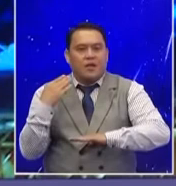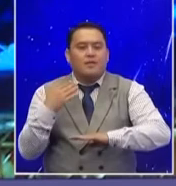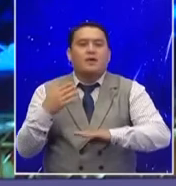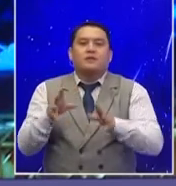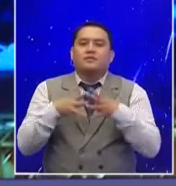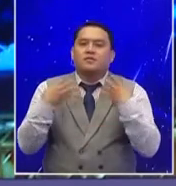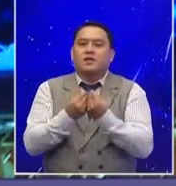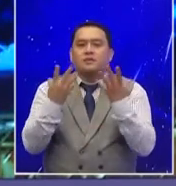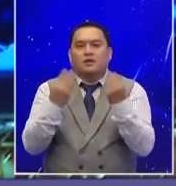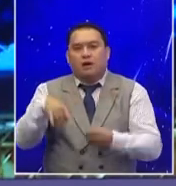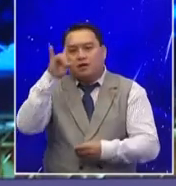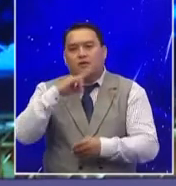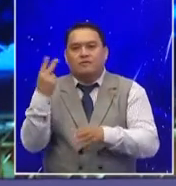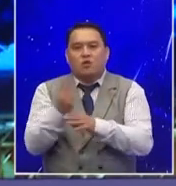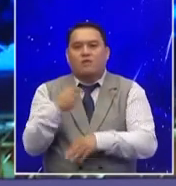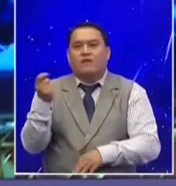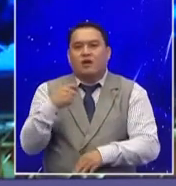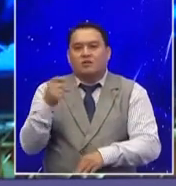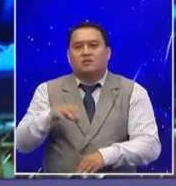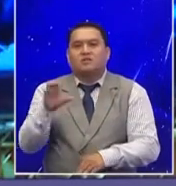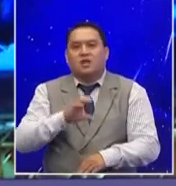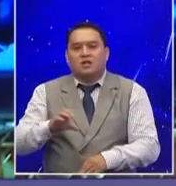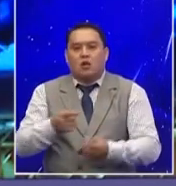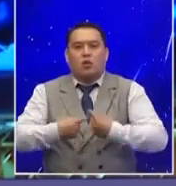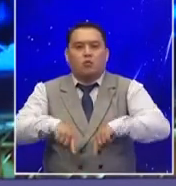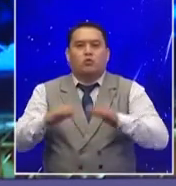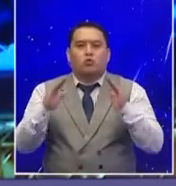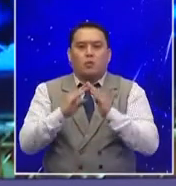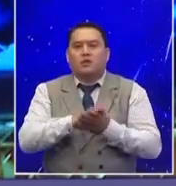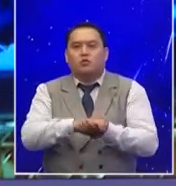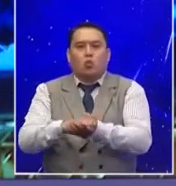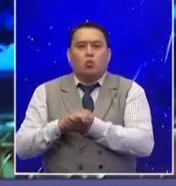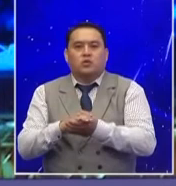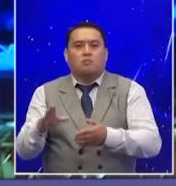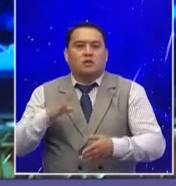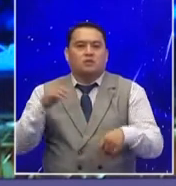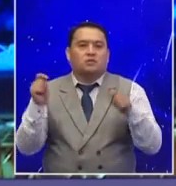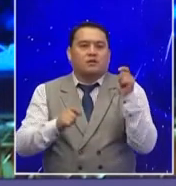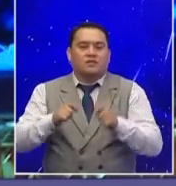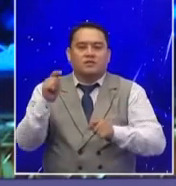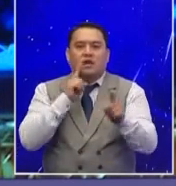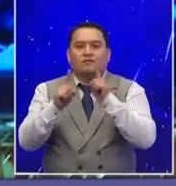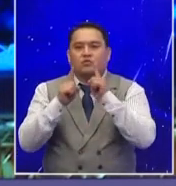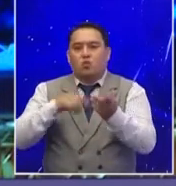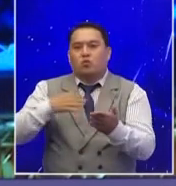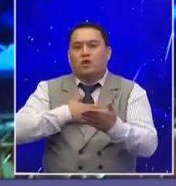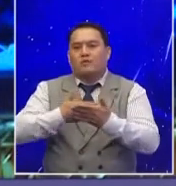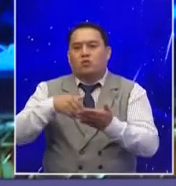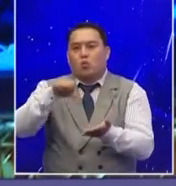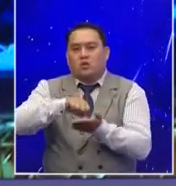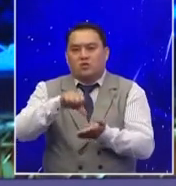семьи, отмечаемого в Казахстане во второе воскресенье сентября, на базе областного дома дружбы состоялось заседание совета, в котором приняли